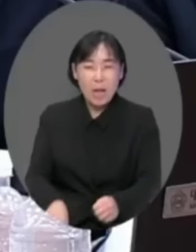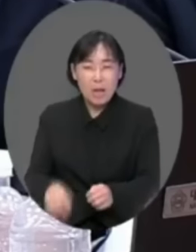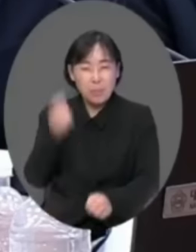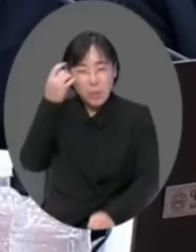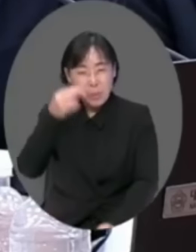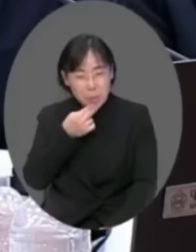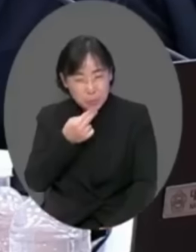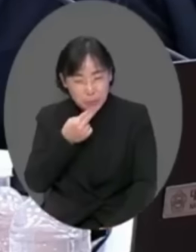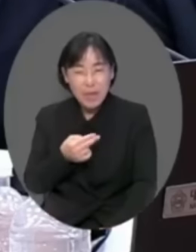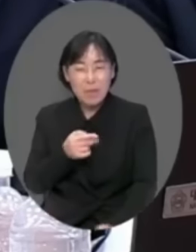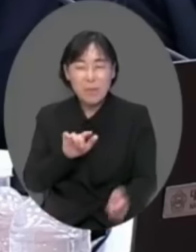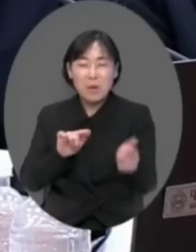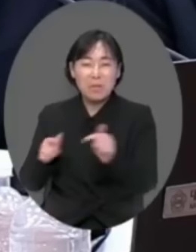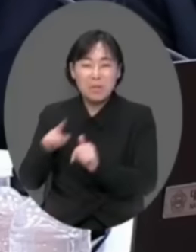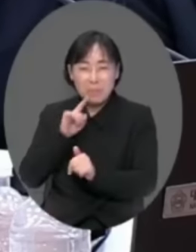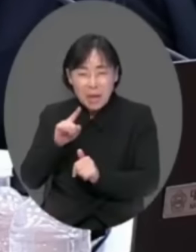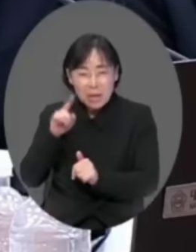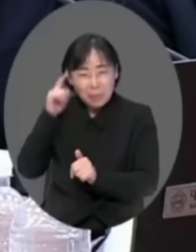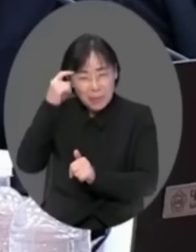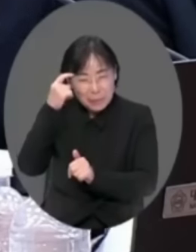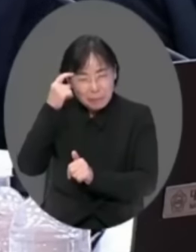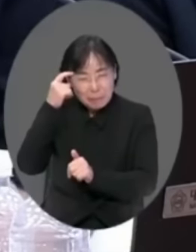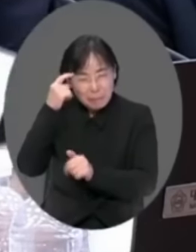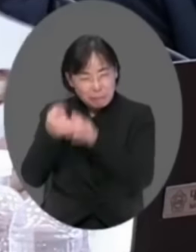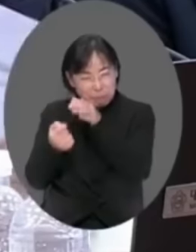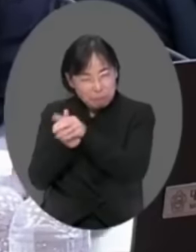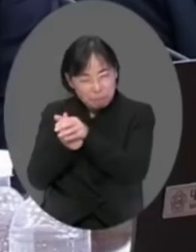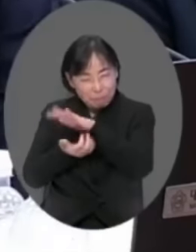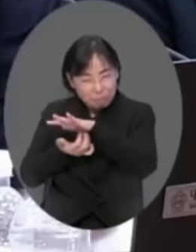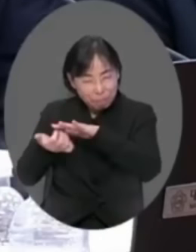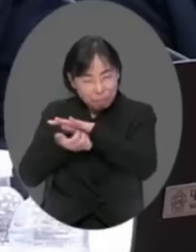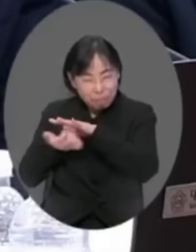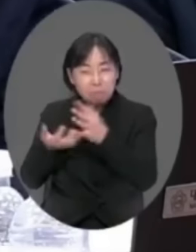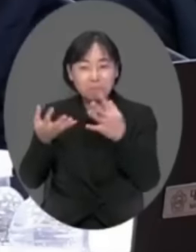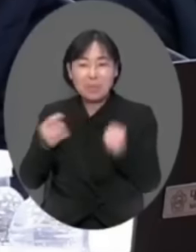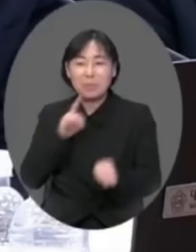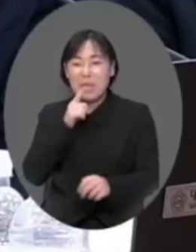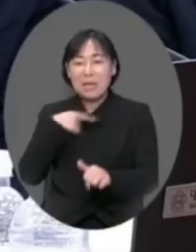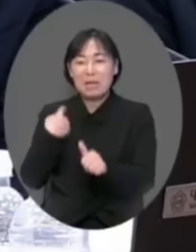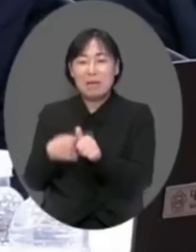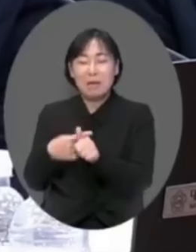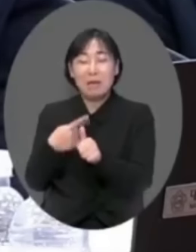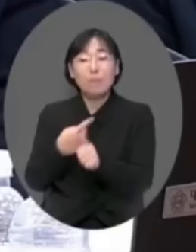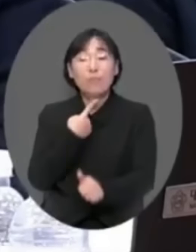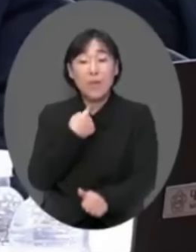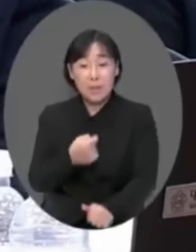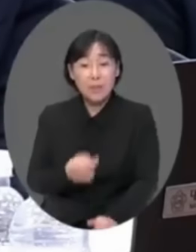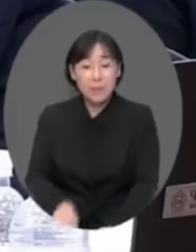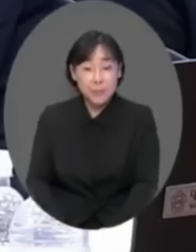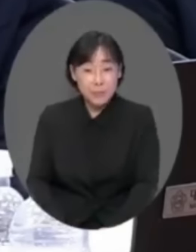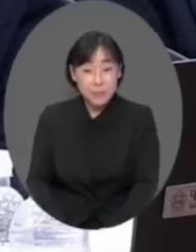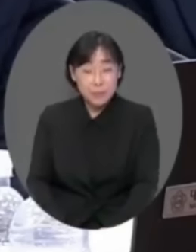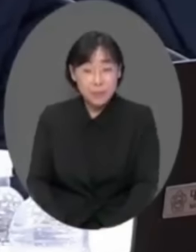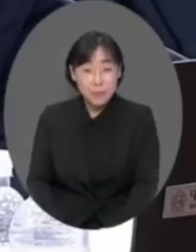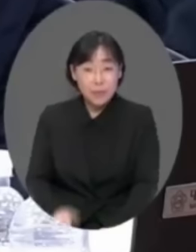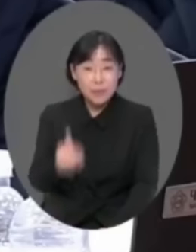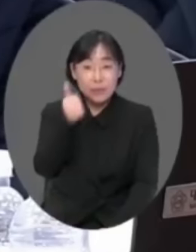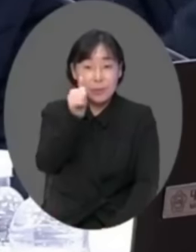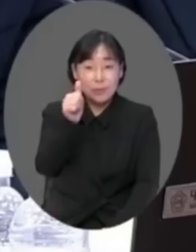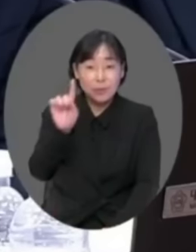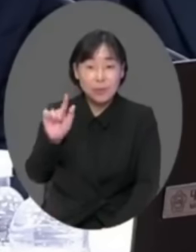뭐 잔대 가리를 많이 굴린다 등등등 근데 이런 식으로 한동훈을 그